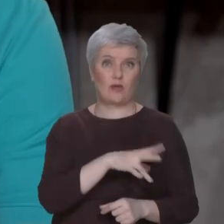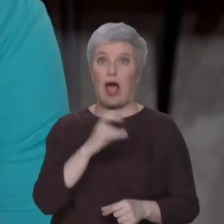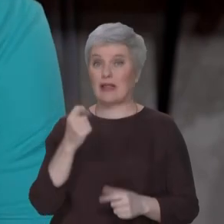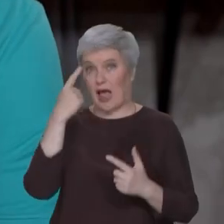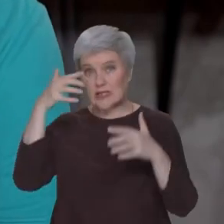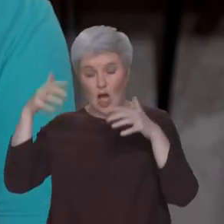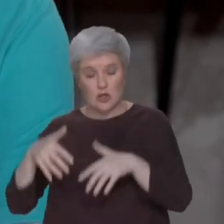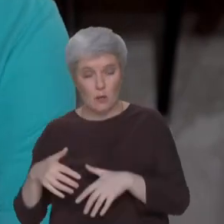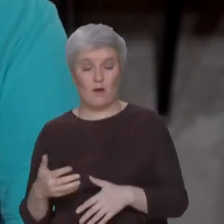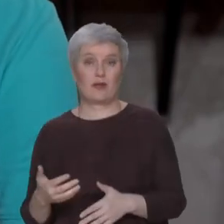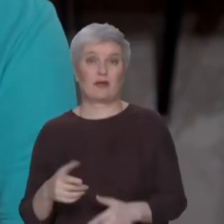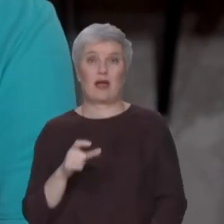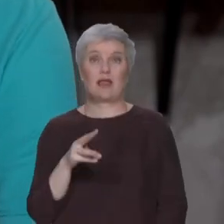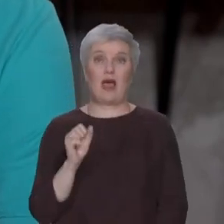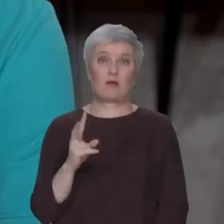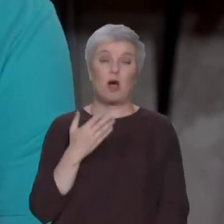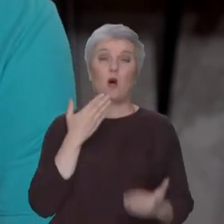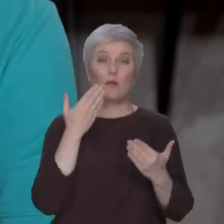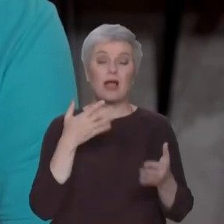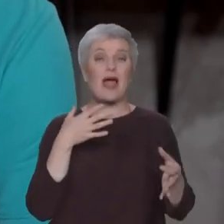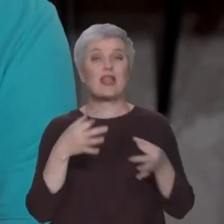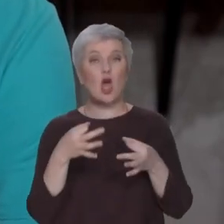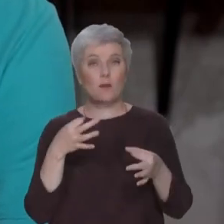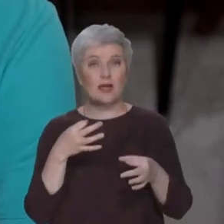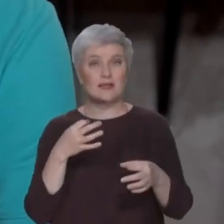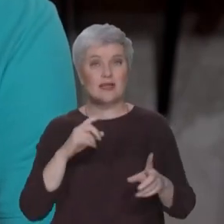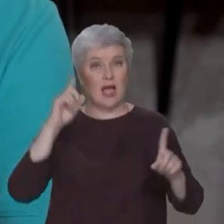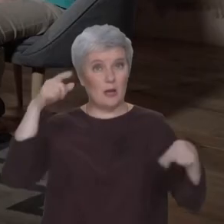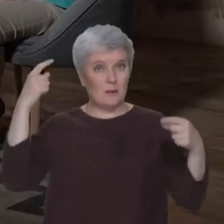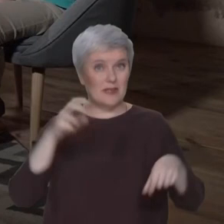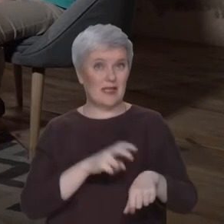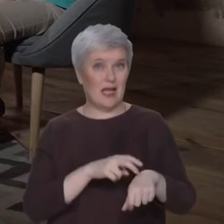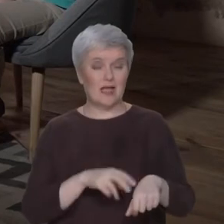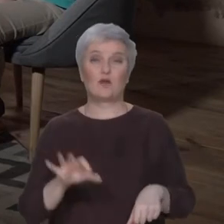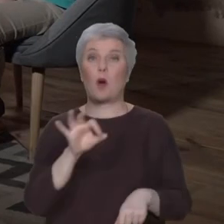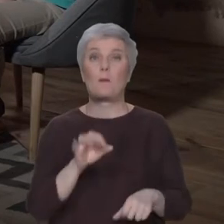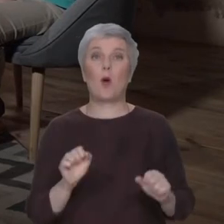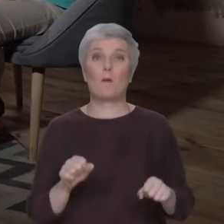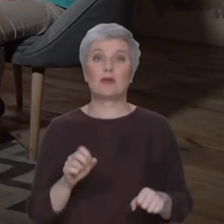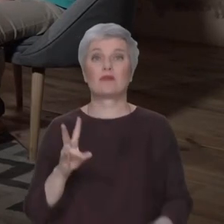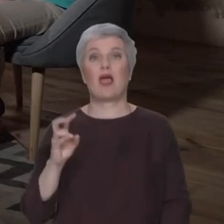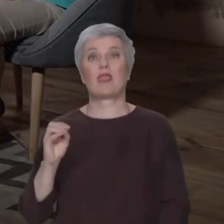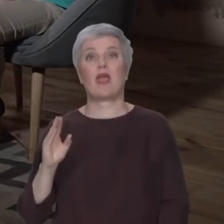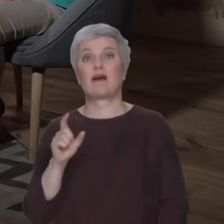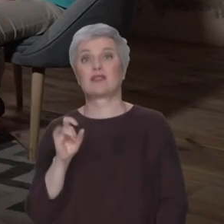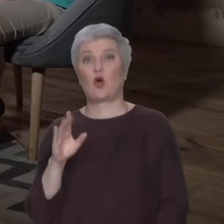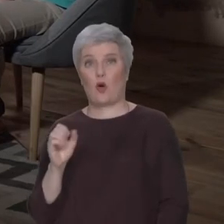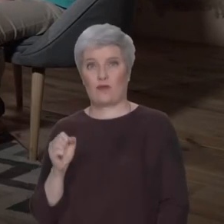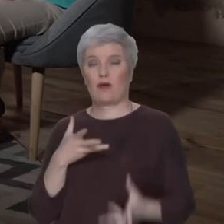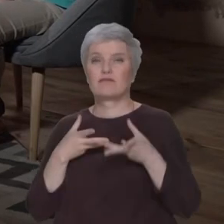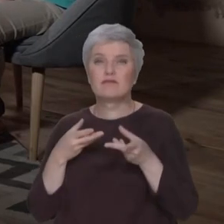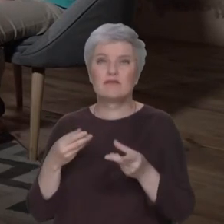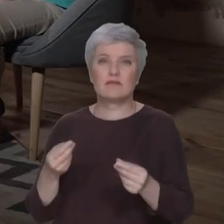Єрмак хай прочитає деякі рекомендації психіатрів про можливості Невзорова достукатися до